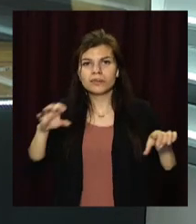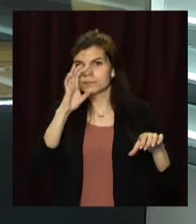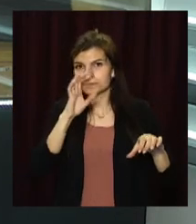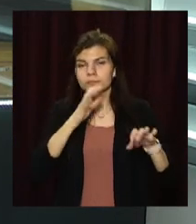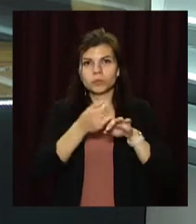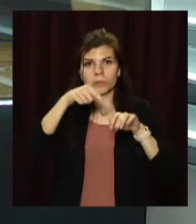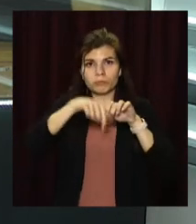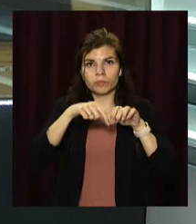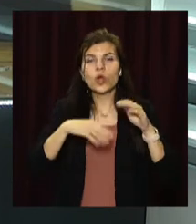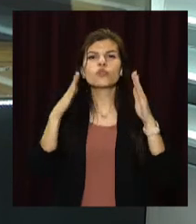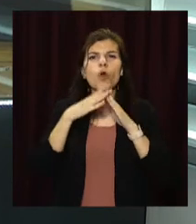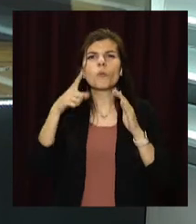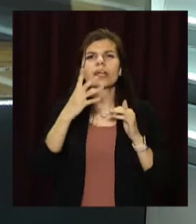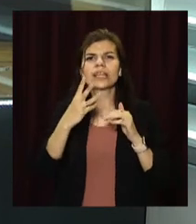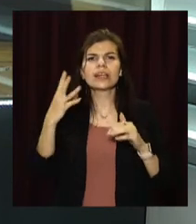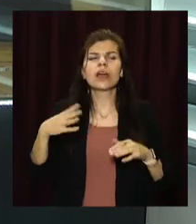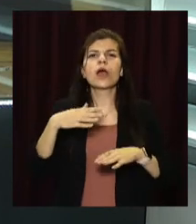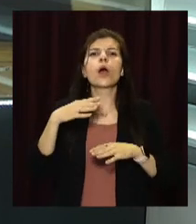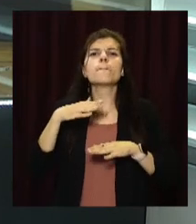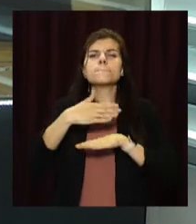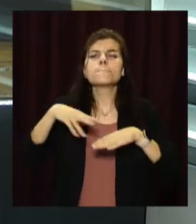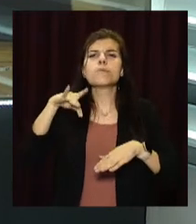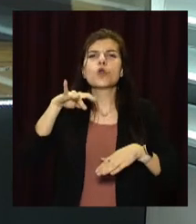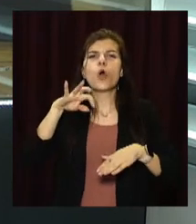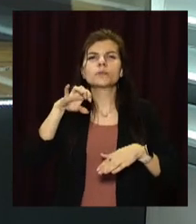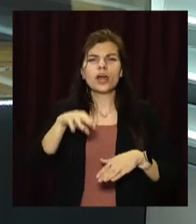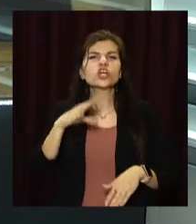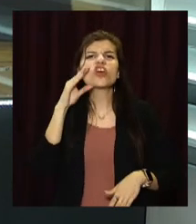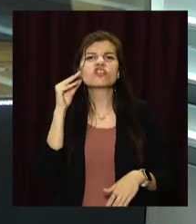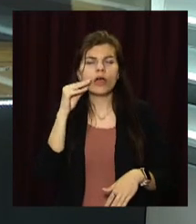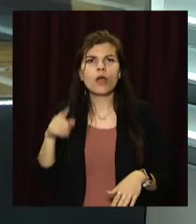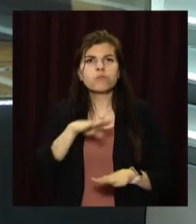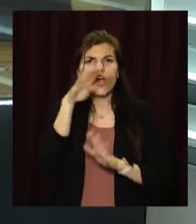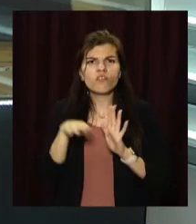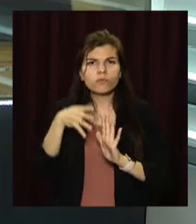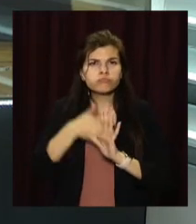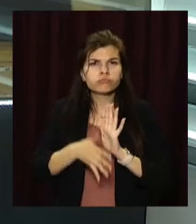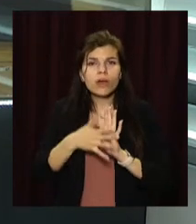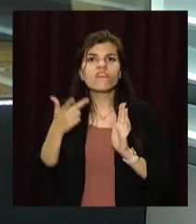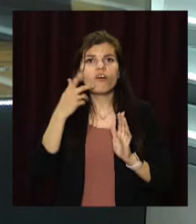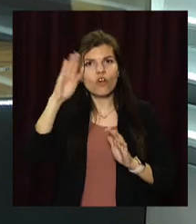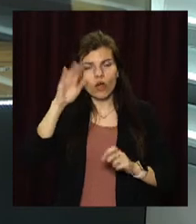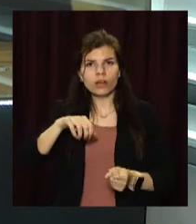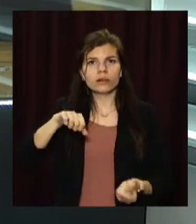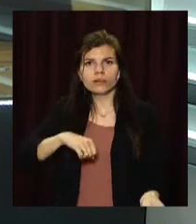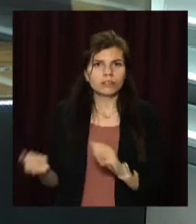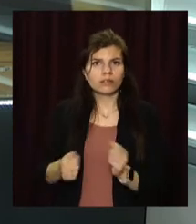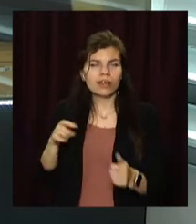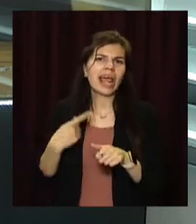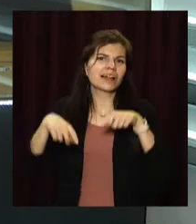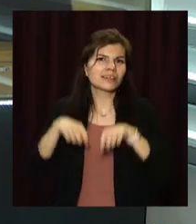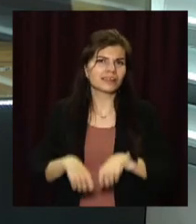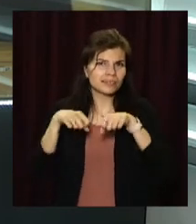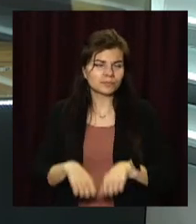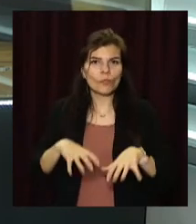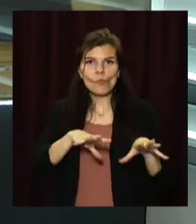Зокрема, у будинку номер 33 на проспекті Шевченка затоплювало підвали. Воду щоразу відкачували. Подібна ситуація була і в